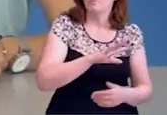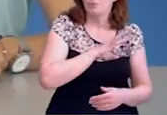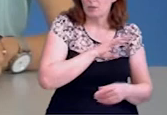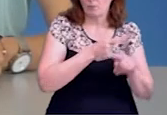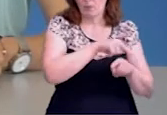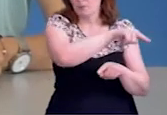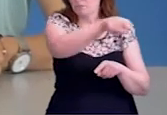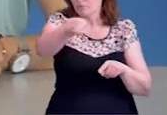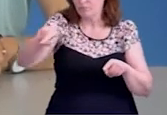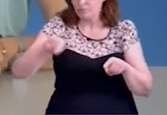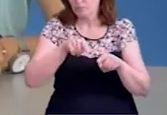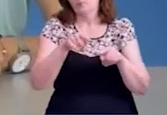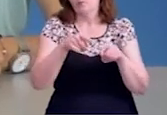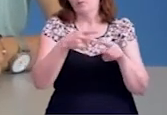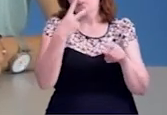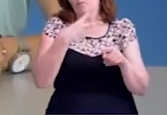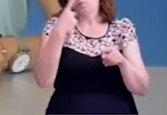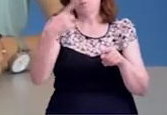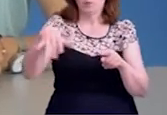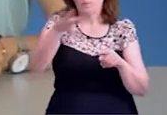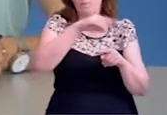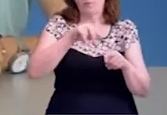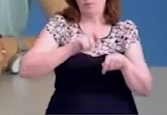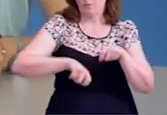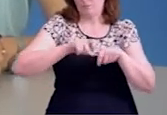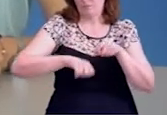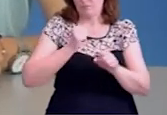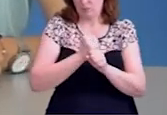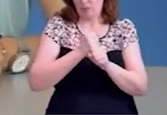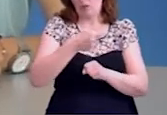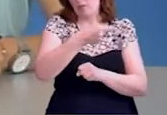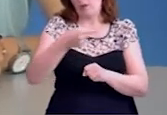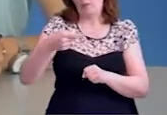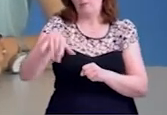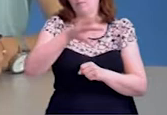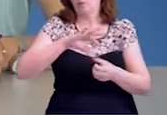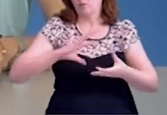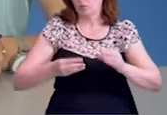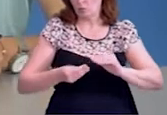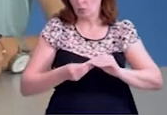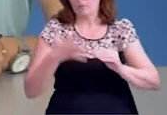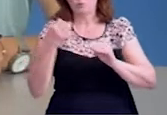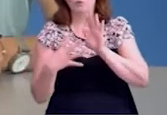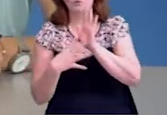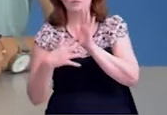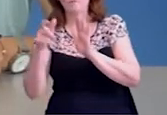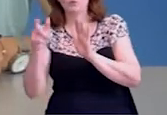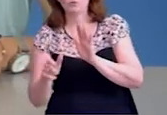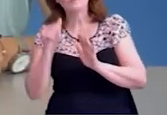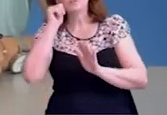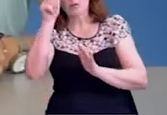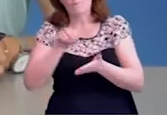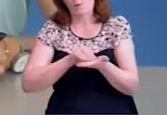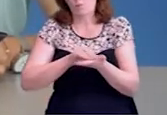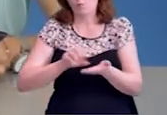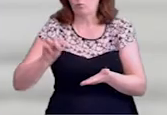11 здали ПЛР-тестування сьогодні, всі вони негативні. Одній людині проведуть повторні тестування, ще 9 людей здадуть ПЛР-тест